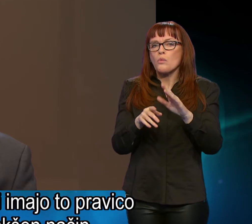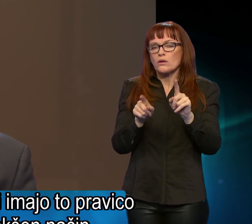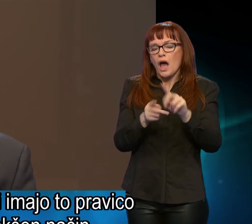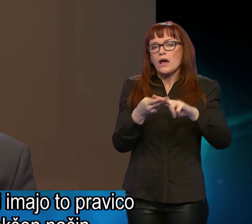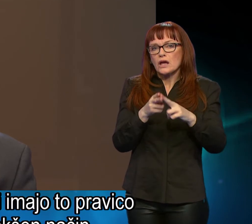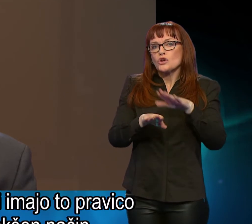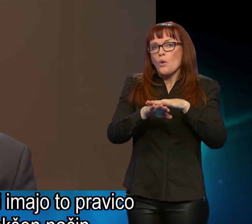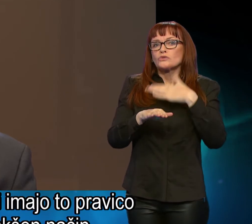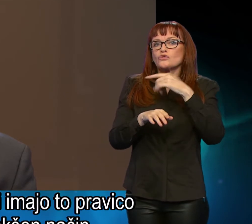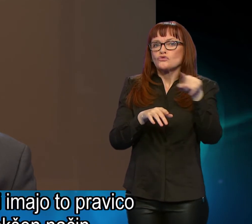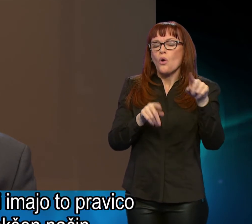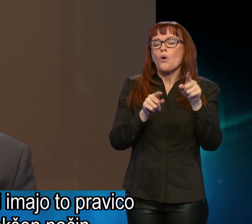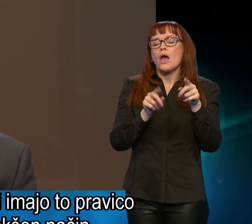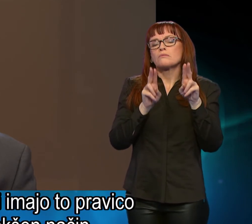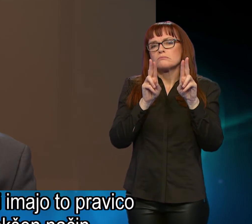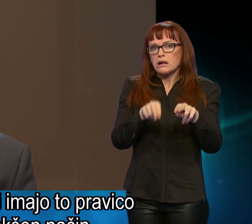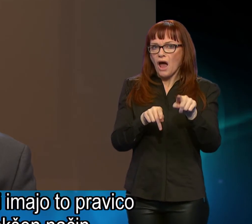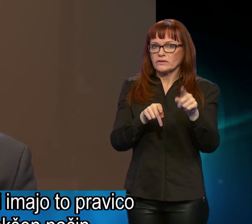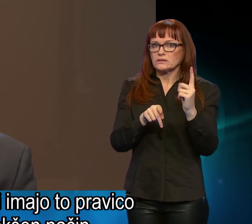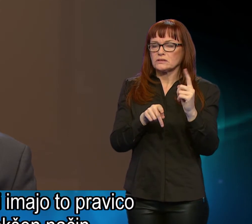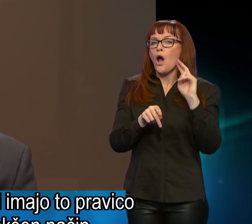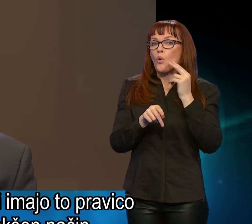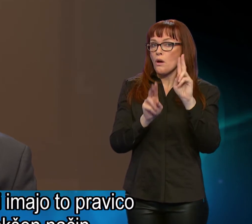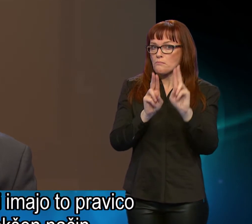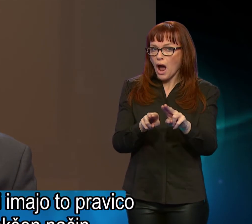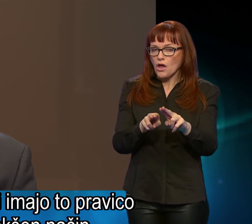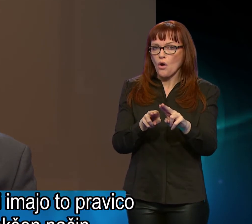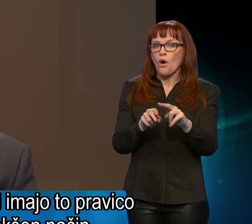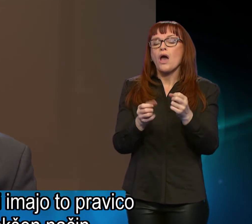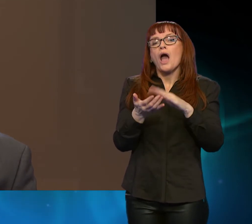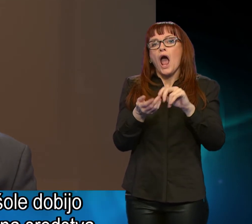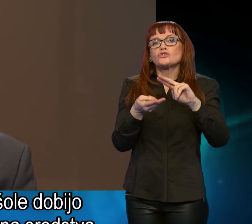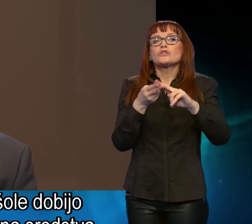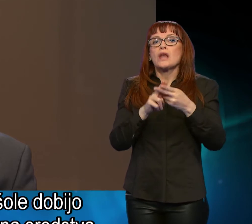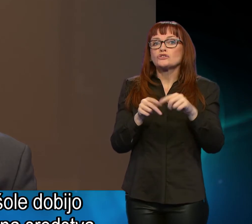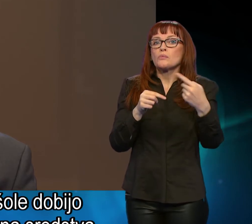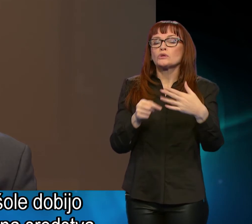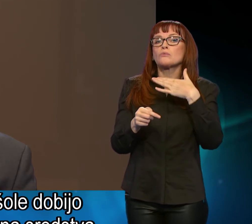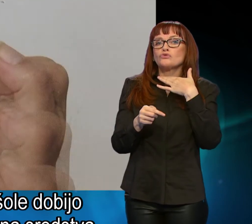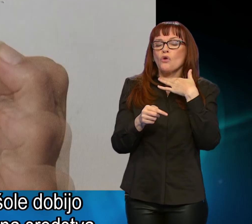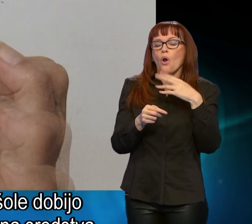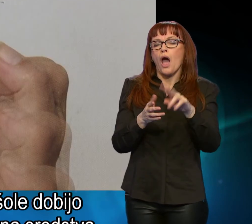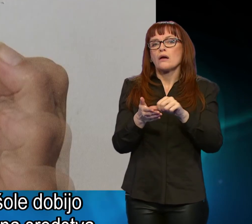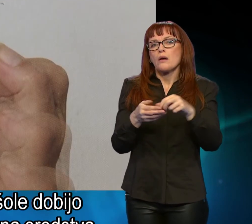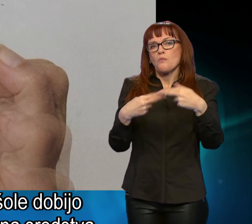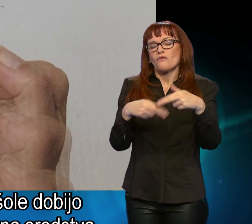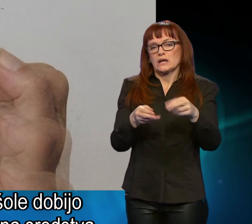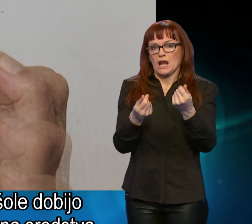da jim na to pravico gluhi imajo, oziroma na kakšen način lahko potem šole dobijo refundirana ta